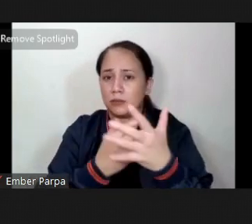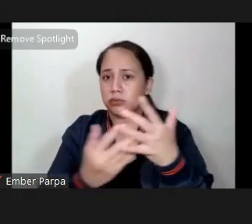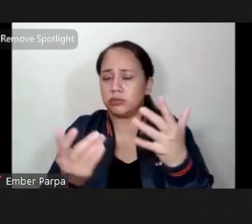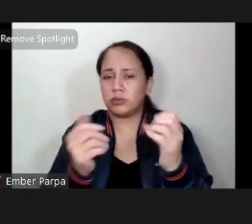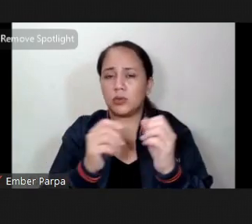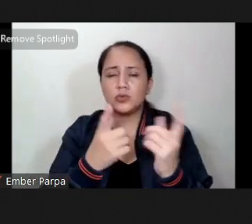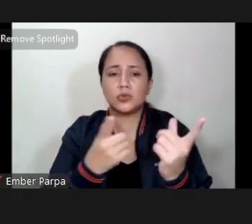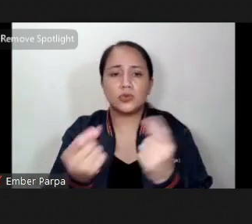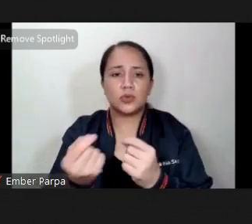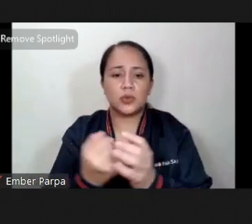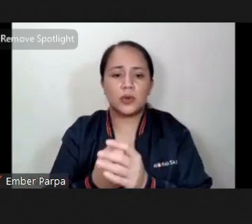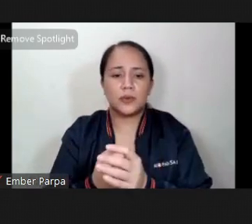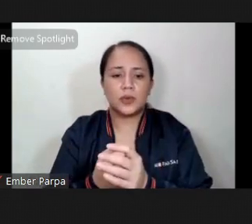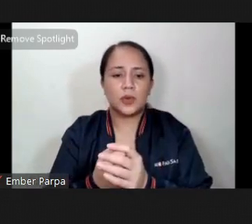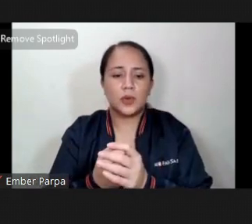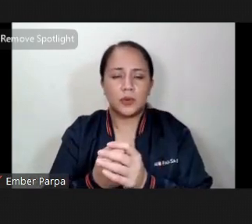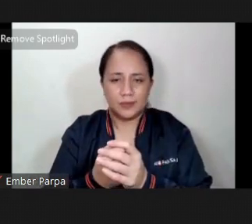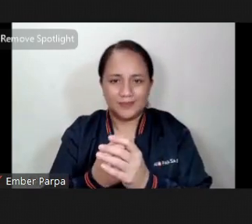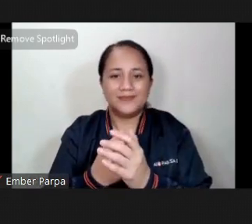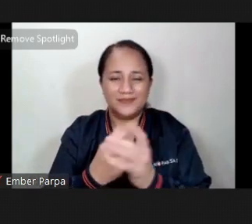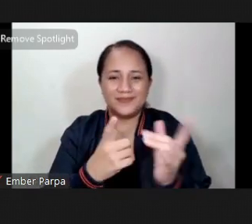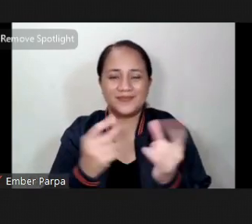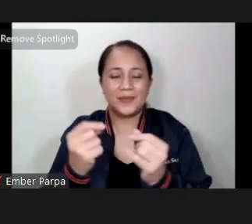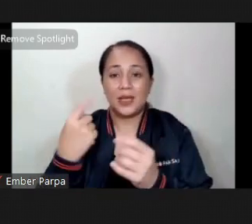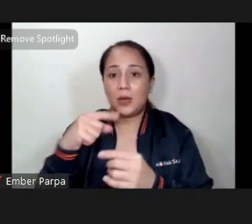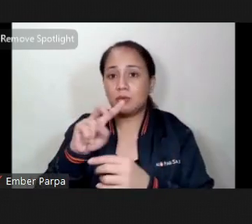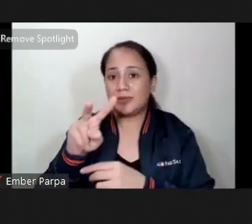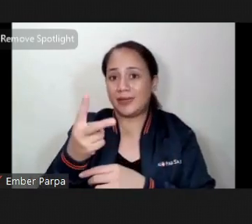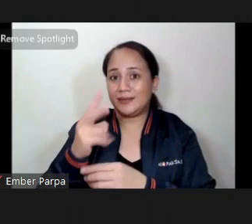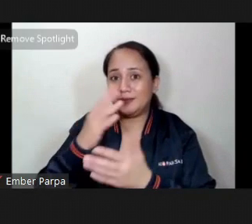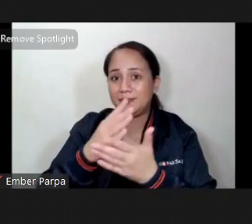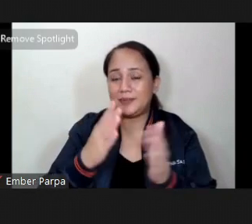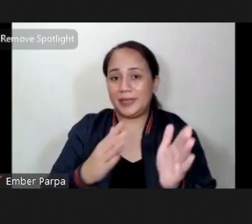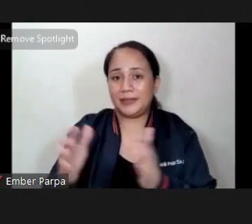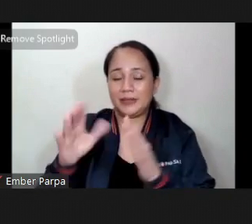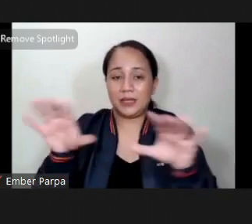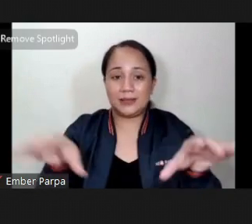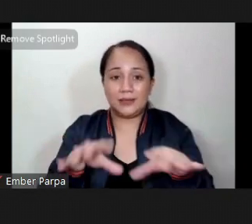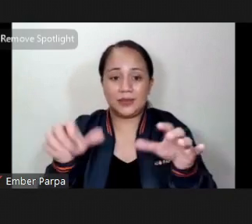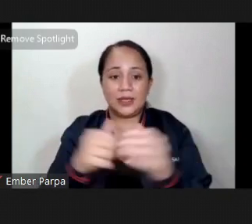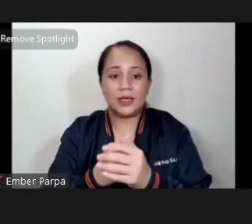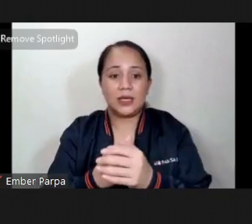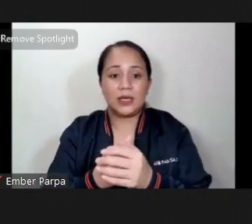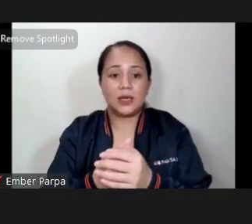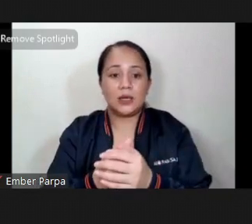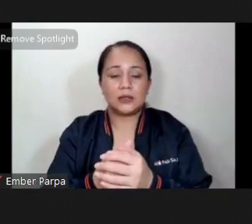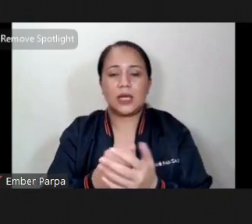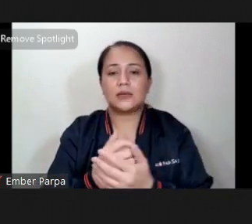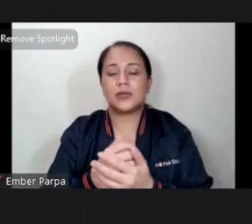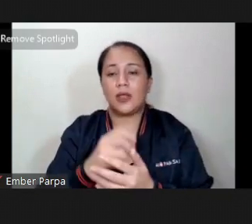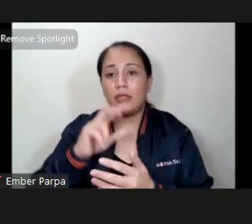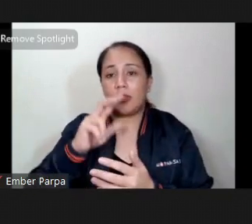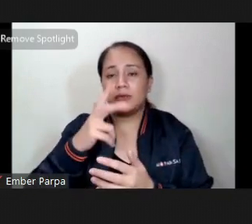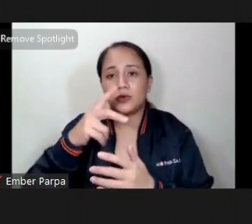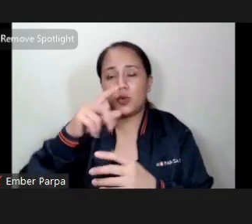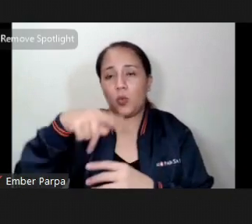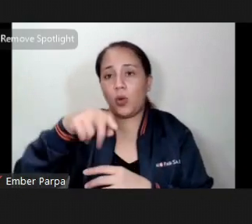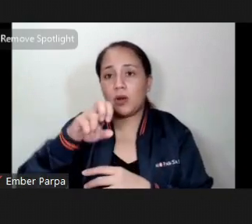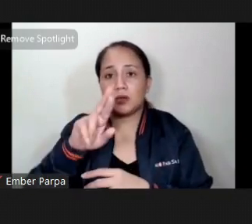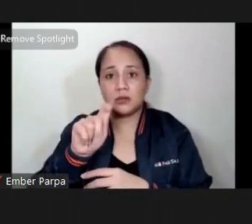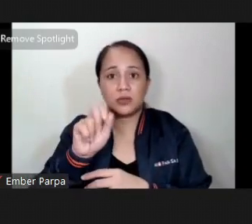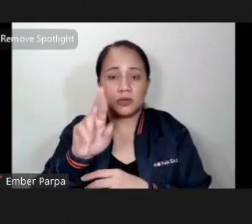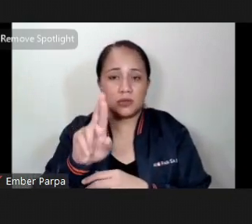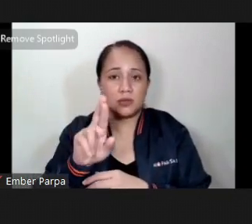gawin at isagawa itong ating pangalawang plano at aktibidad sa quarter 4 ng 2022. At dyan